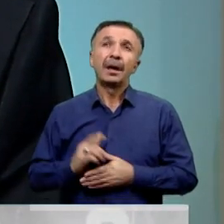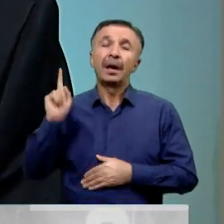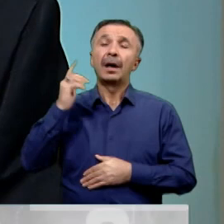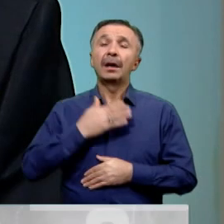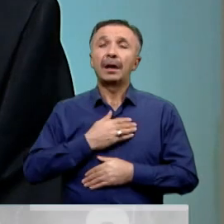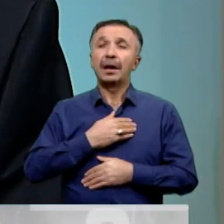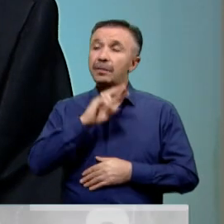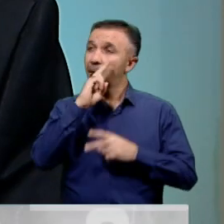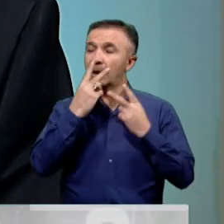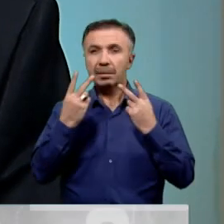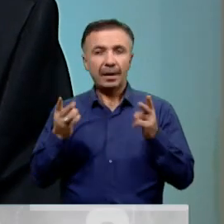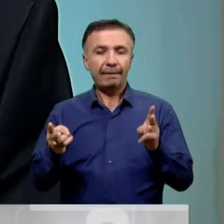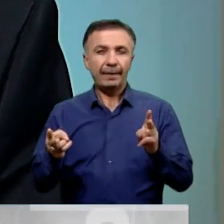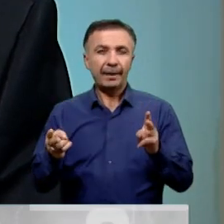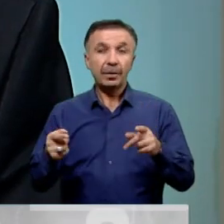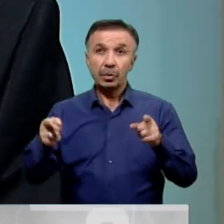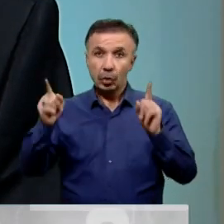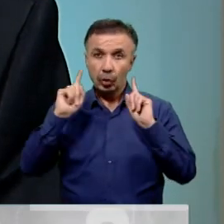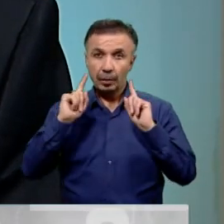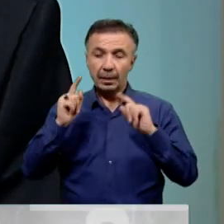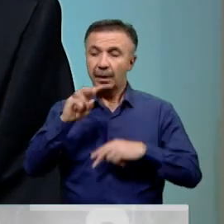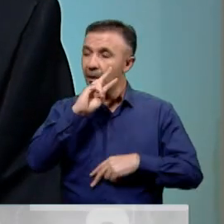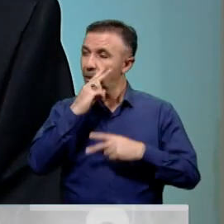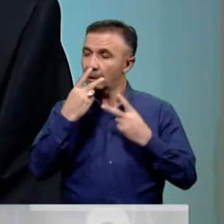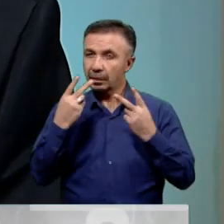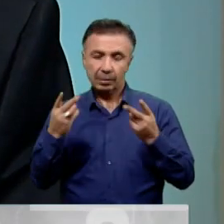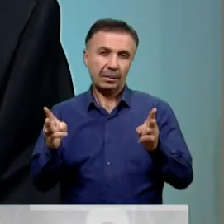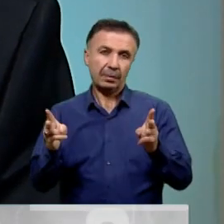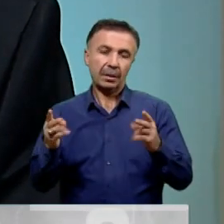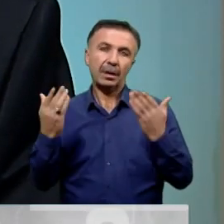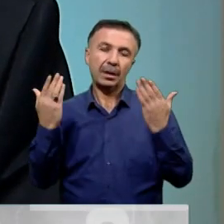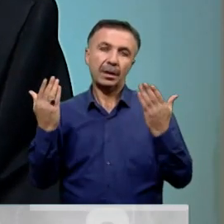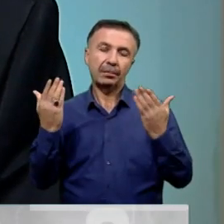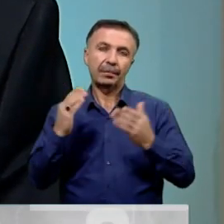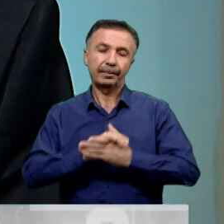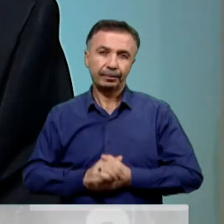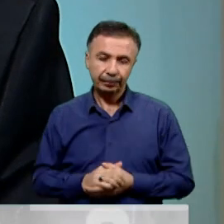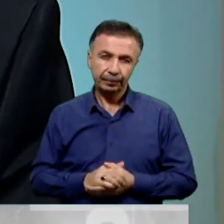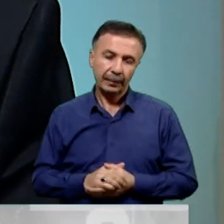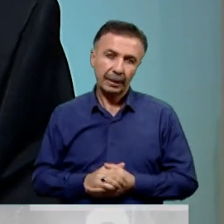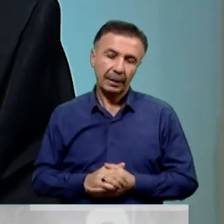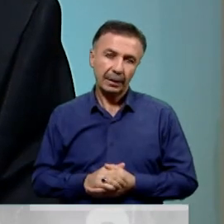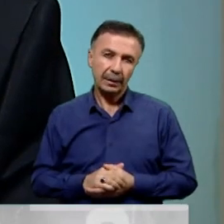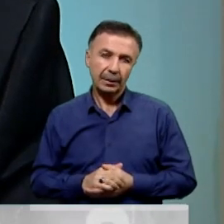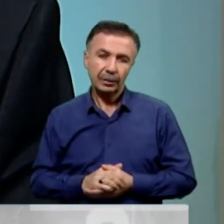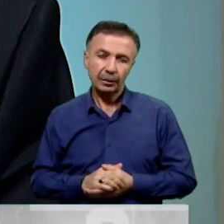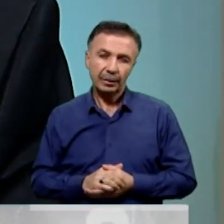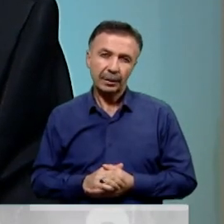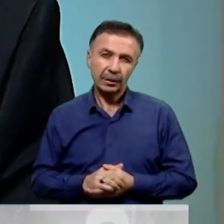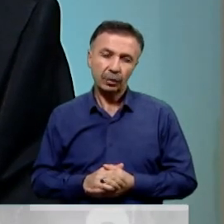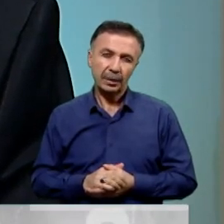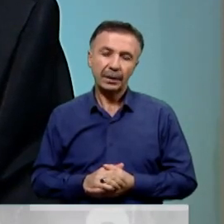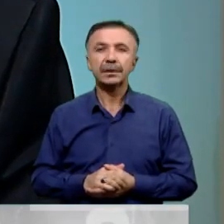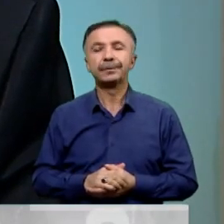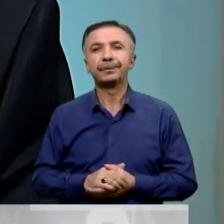estağfirullah, estağfirullah el-azim, el-kerim, el-rahim el-lezi la ilahe illahu, el-hayyel-kayyum